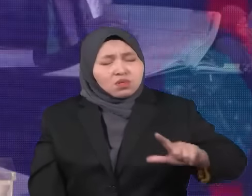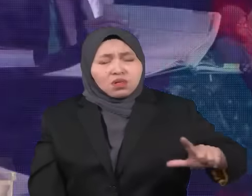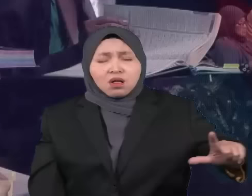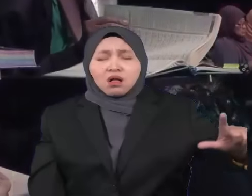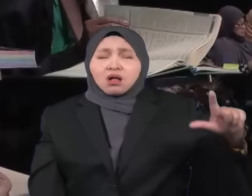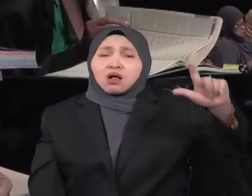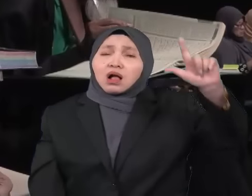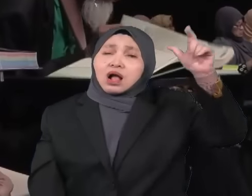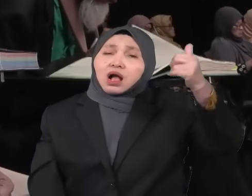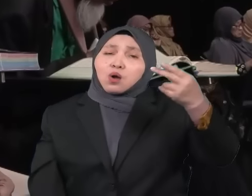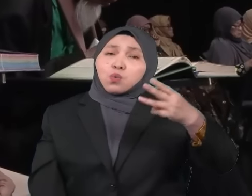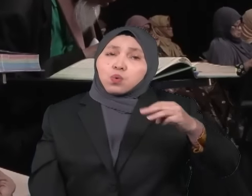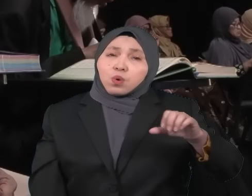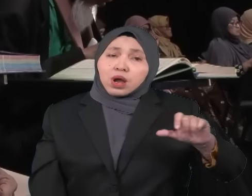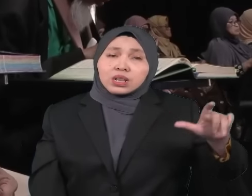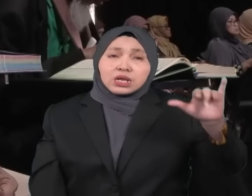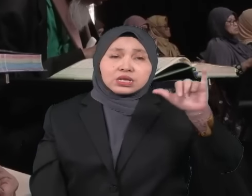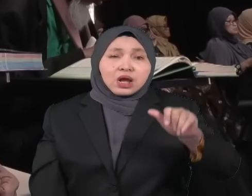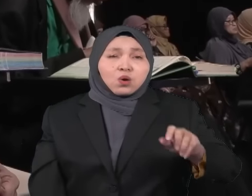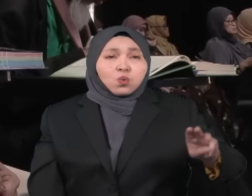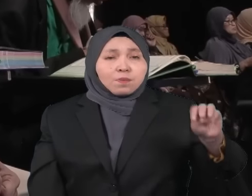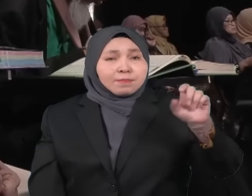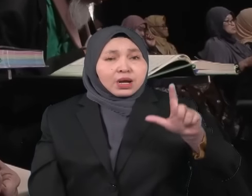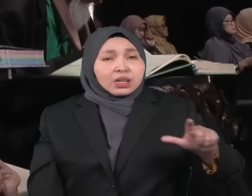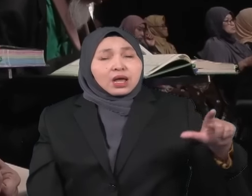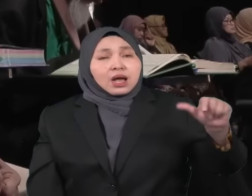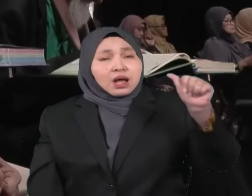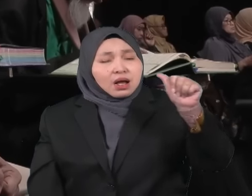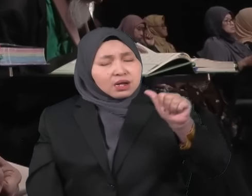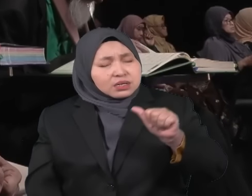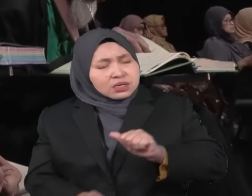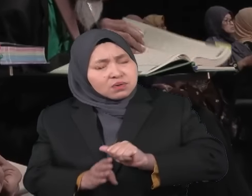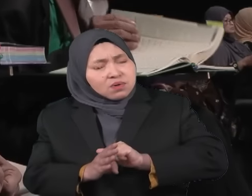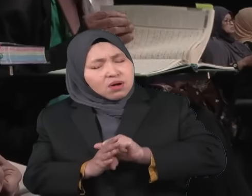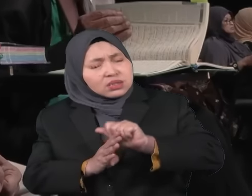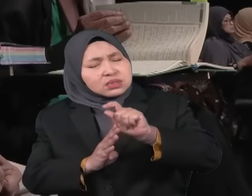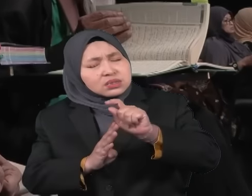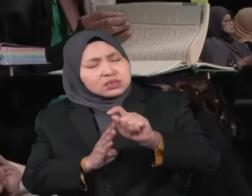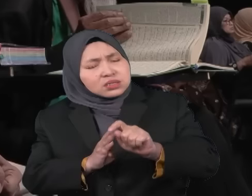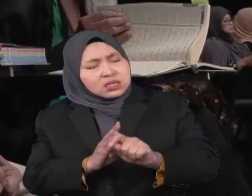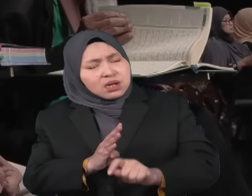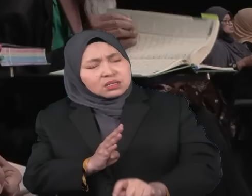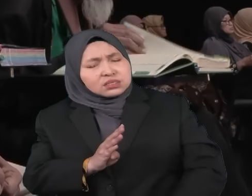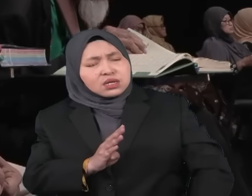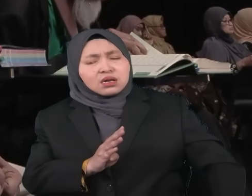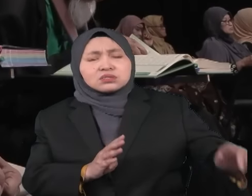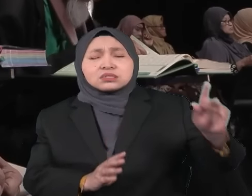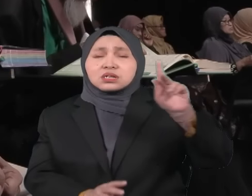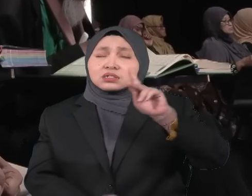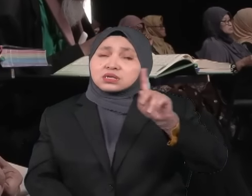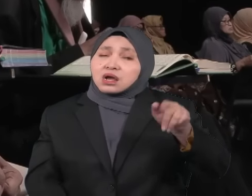yarjullah wal yawmal akhir wa